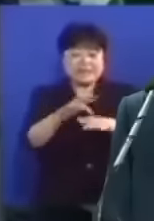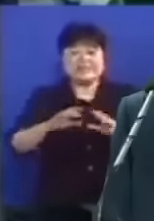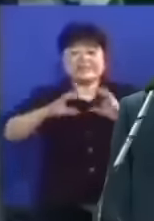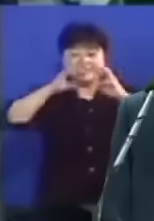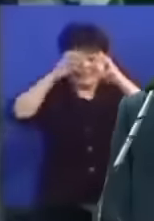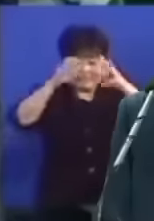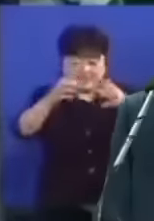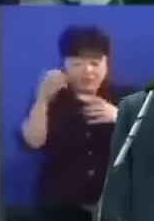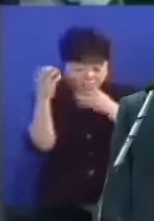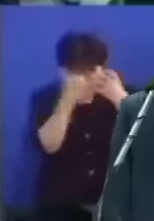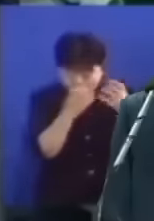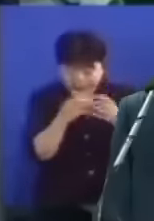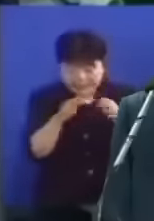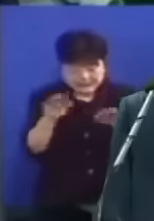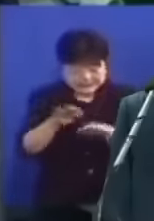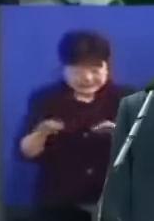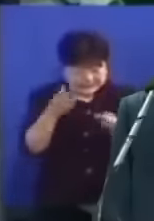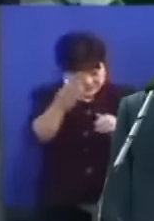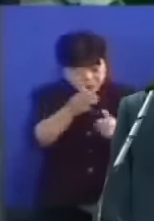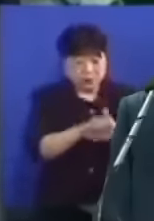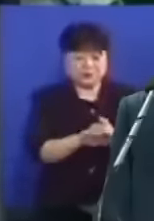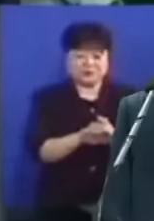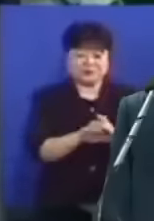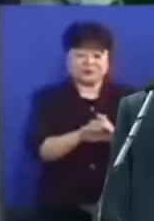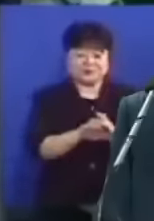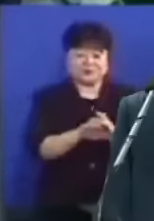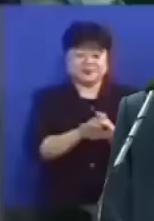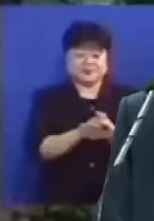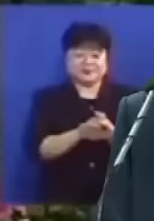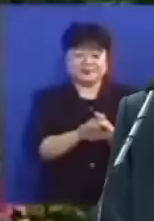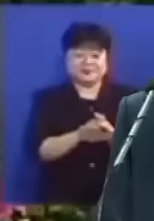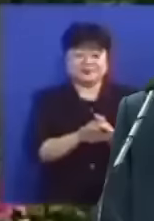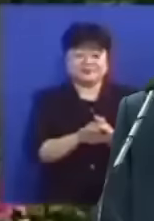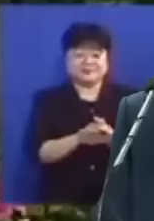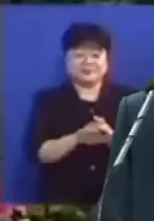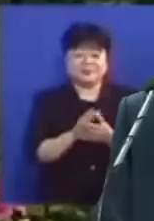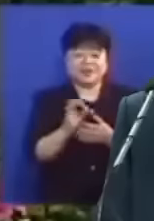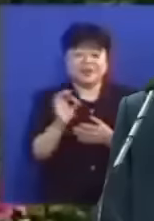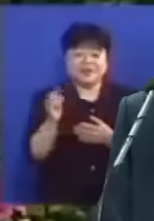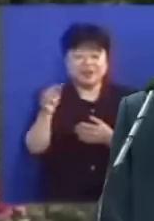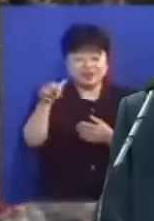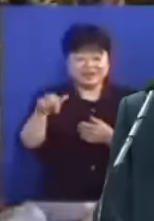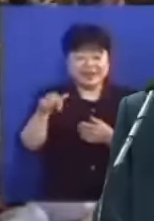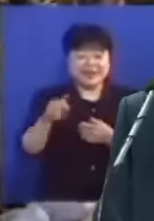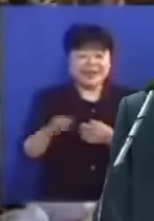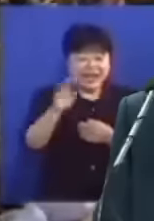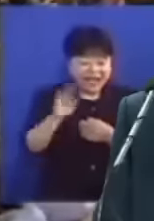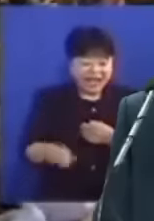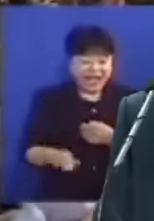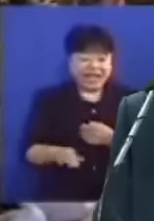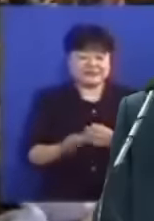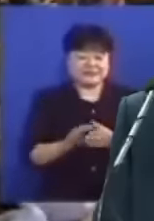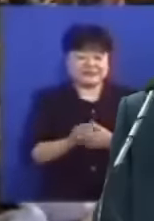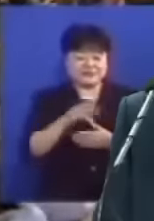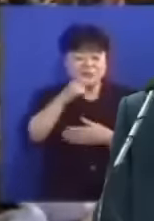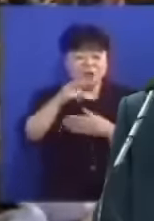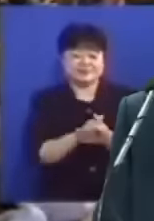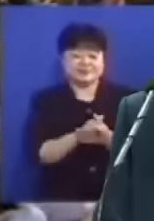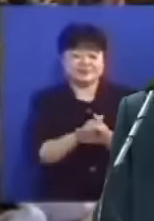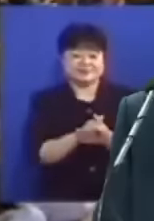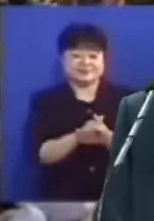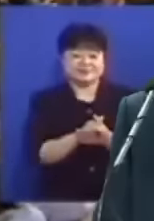세계에 큰 혼란과 지진이 일어나게 하는 것입니다. 역대하 20장 20절로 23절을 보면 여호사밧